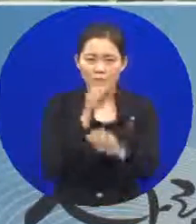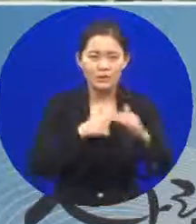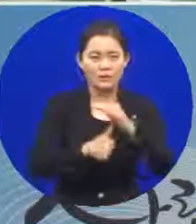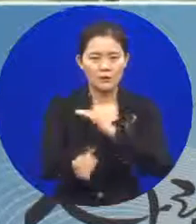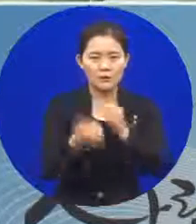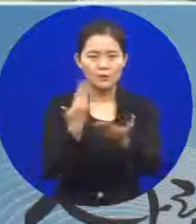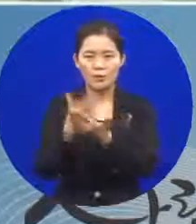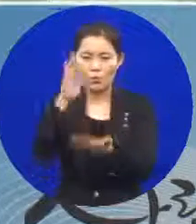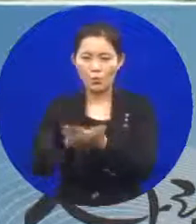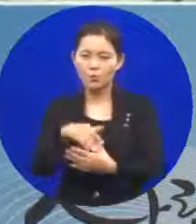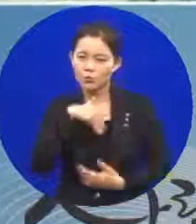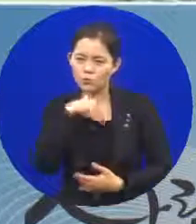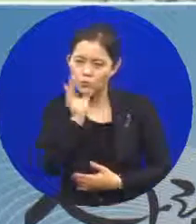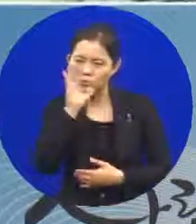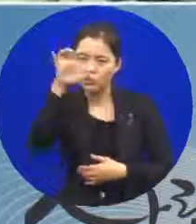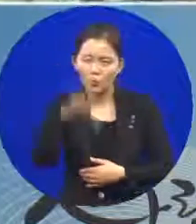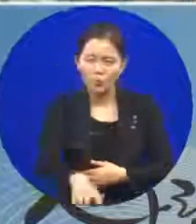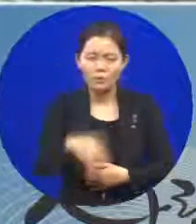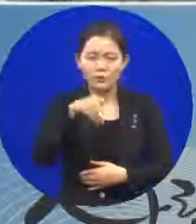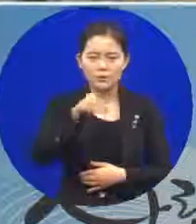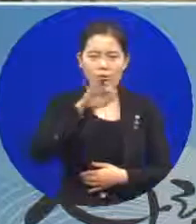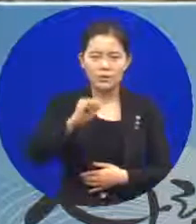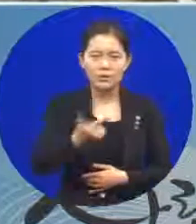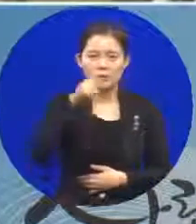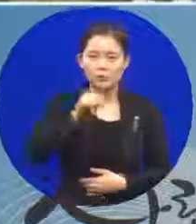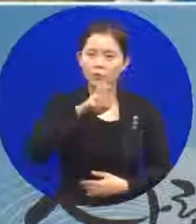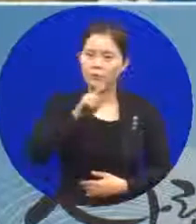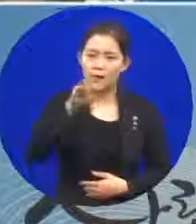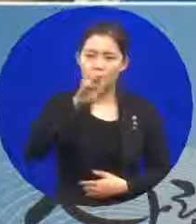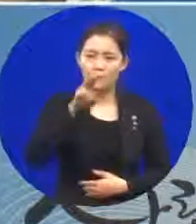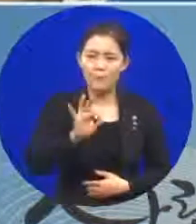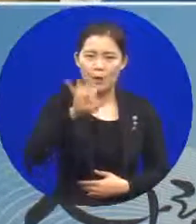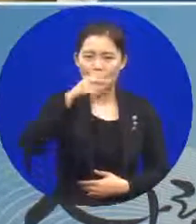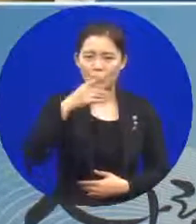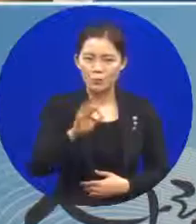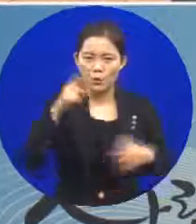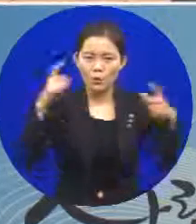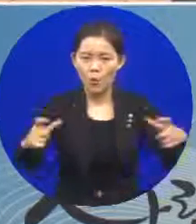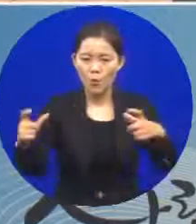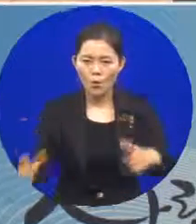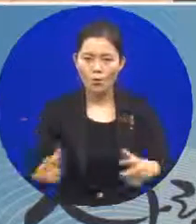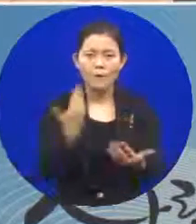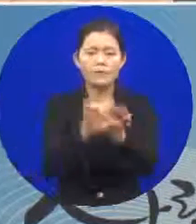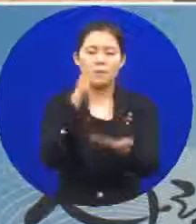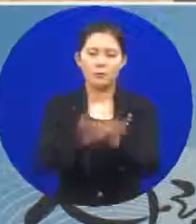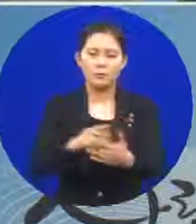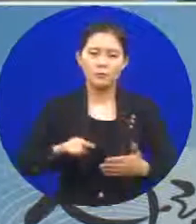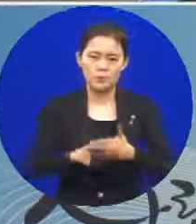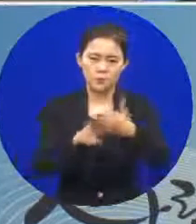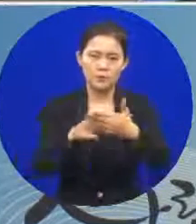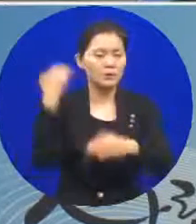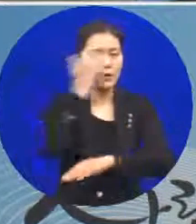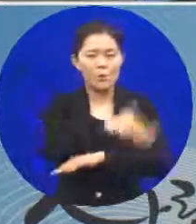용인시가 대표적 노후 구도심 지역 중 한 곳인 처인구 마평동 일대를 정비구역으로 지정고시하고 사업을 본격